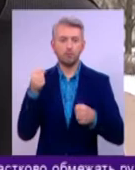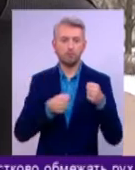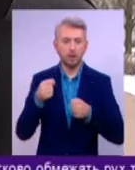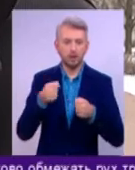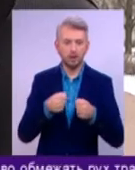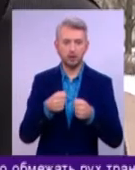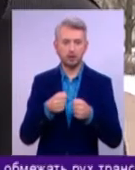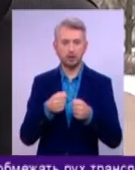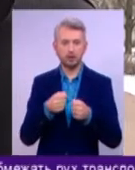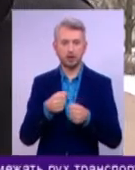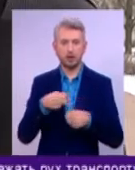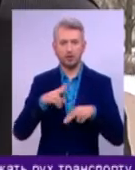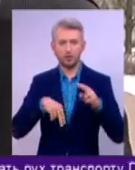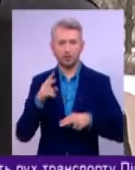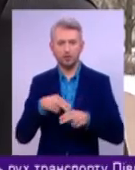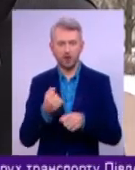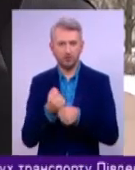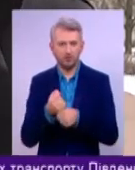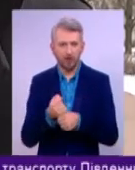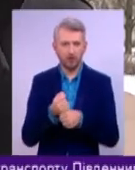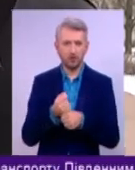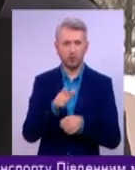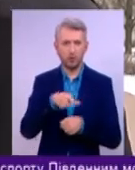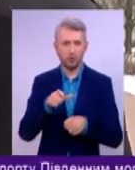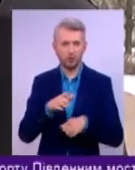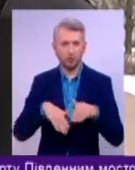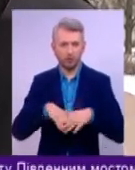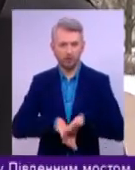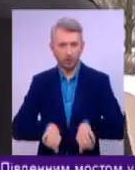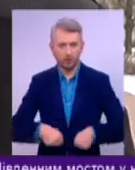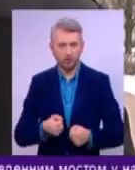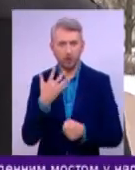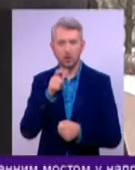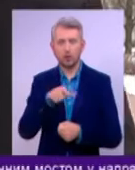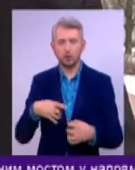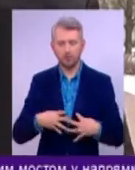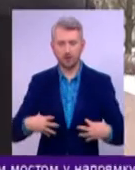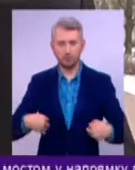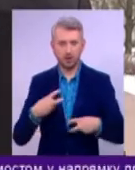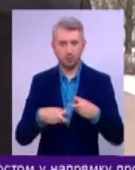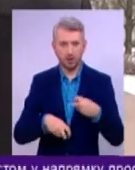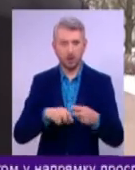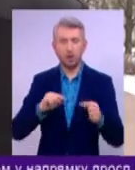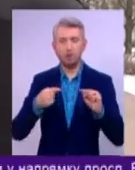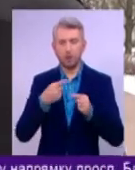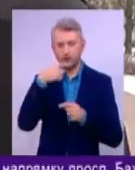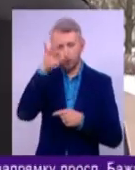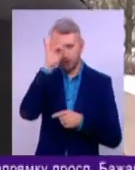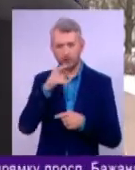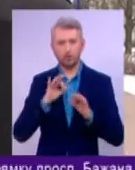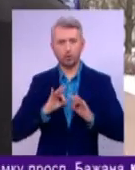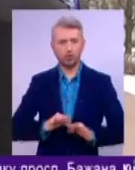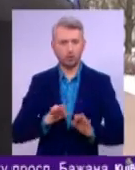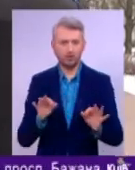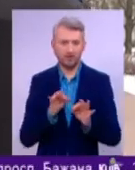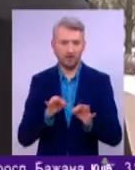стяжками будівельними, руки викручували, коли людям ламали ребра поліція, проти цього, проти поліції, прокуратура